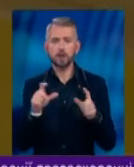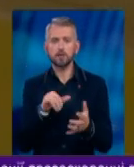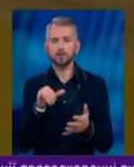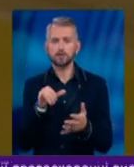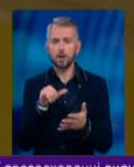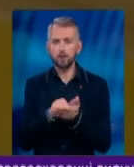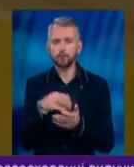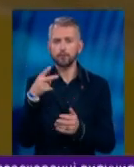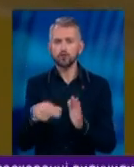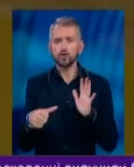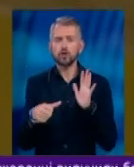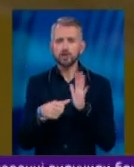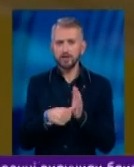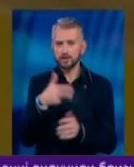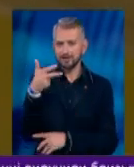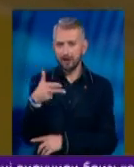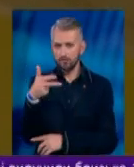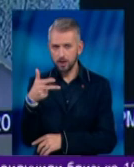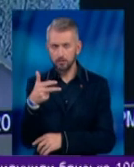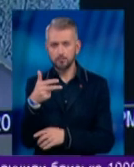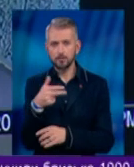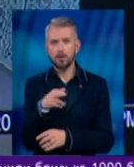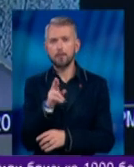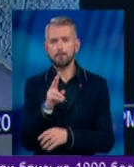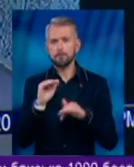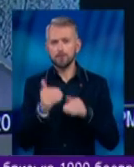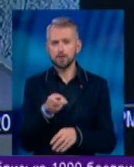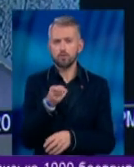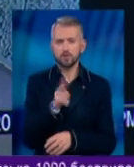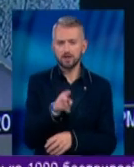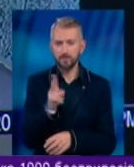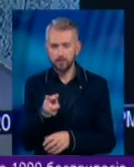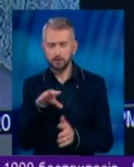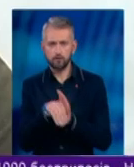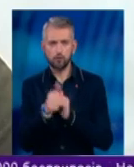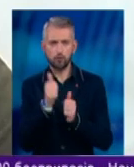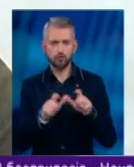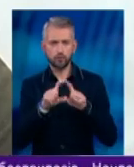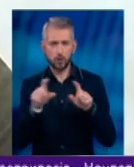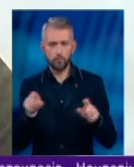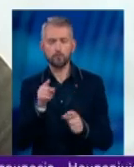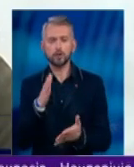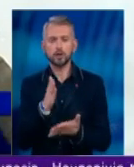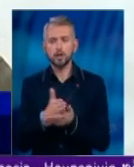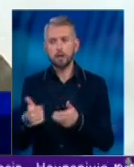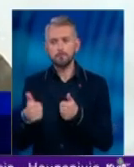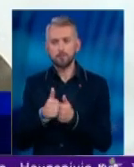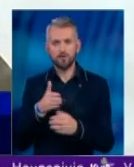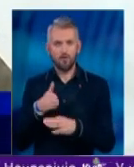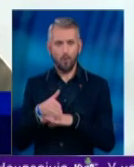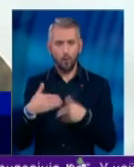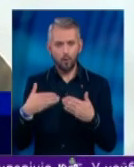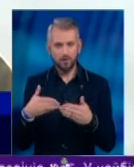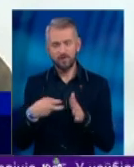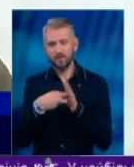встановлено 2006 камер, щонайменше по 2 у кожній установі. Вони стоять при вході і